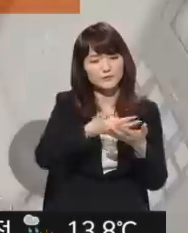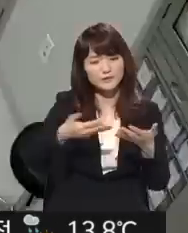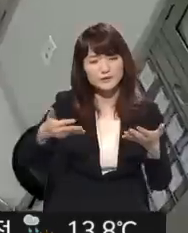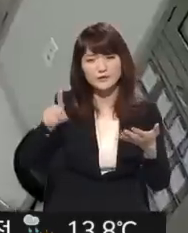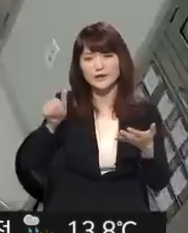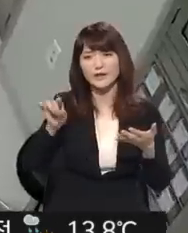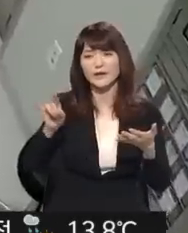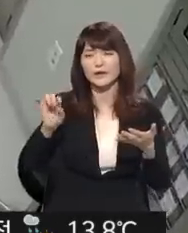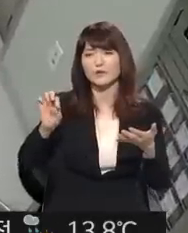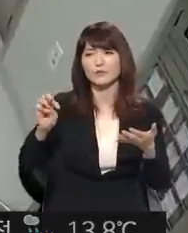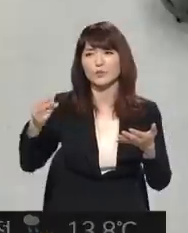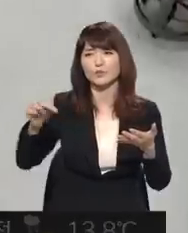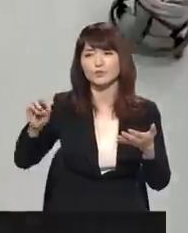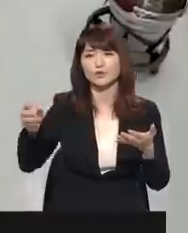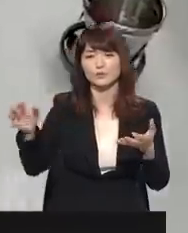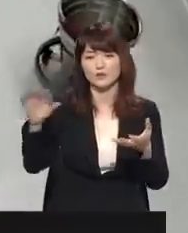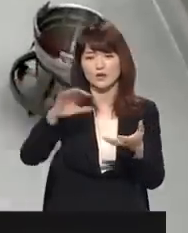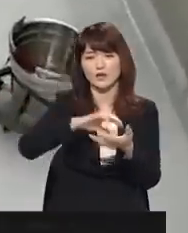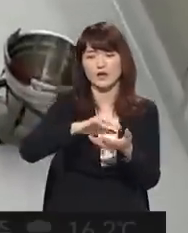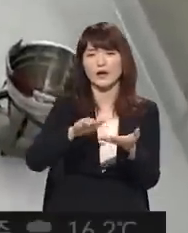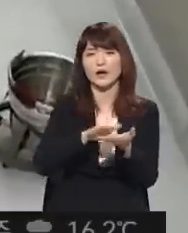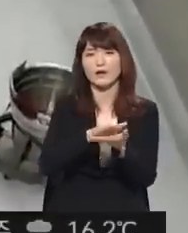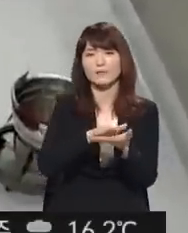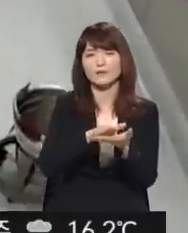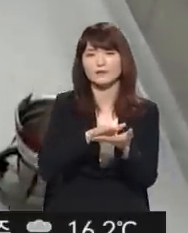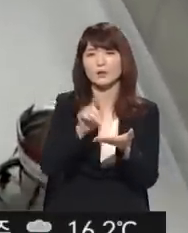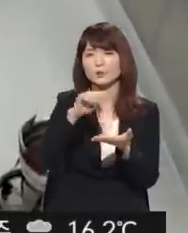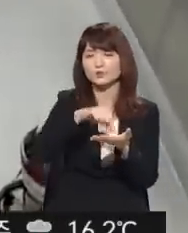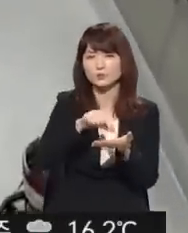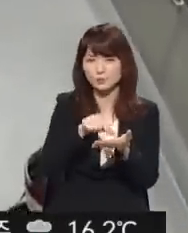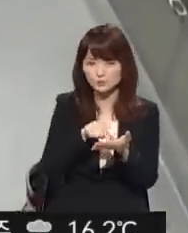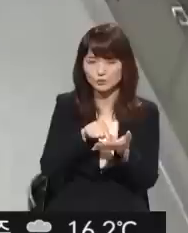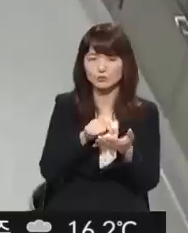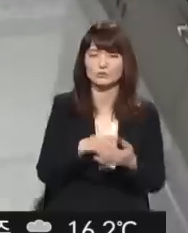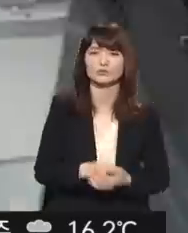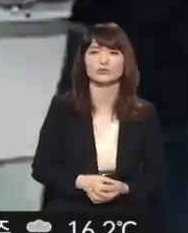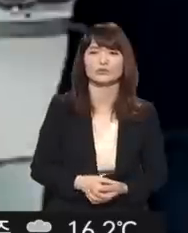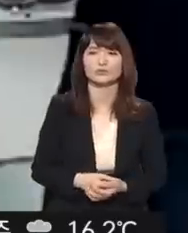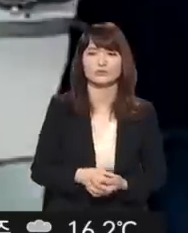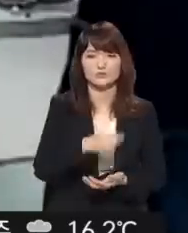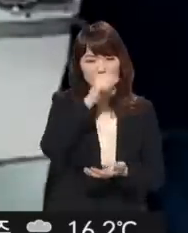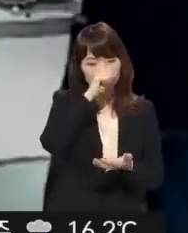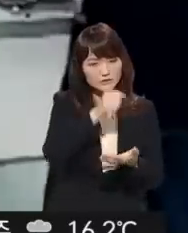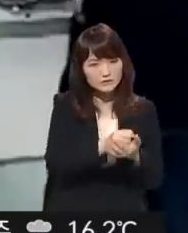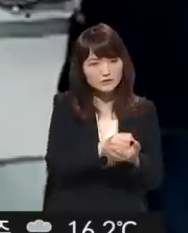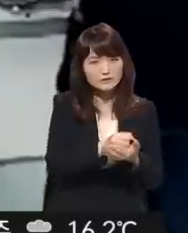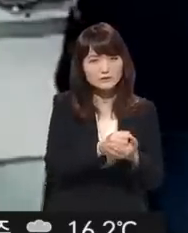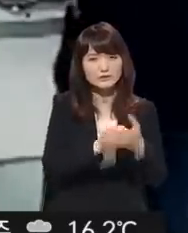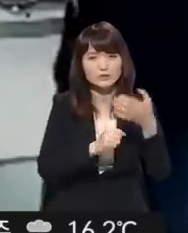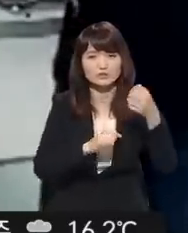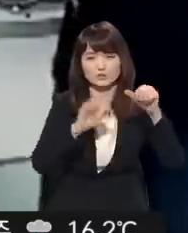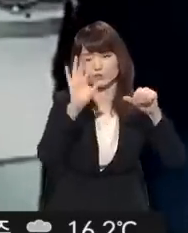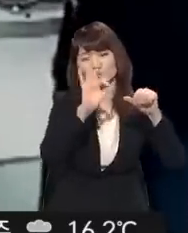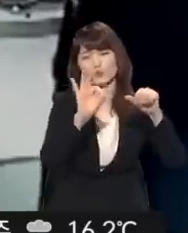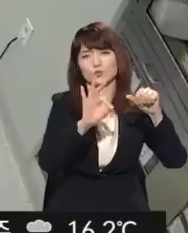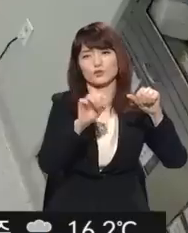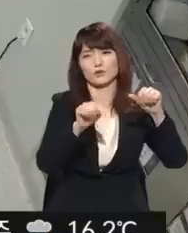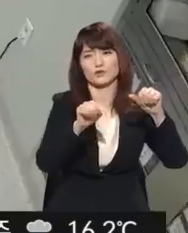결합된 산소량의 최대치가 어느 정도인지 이게 바로 산소포화도인데 대략 정상범위가 95% 이상이고